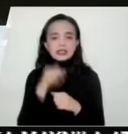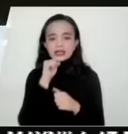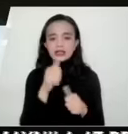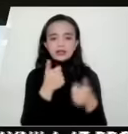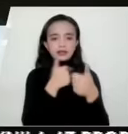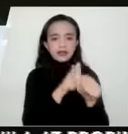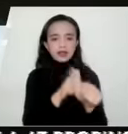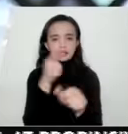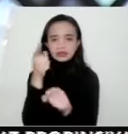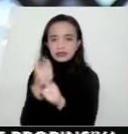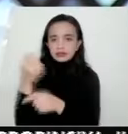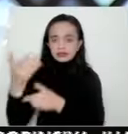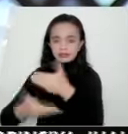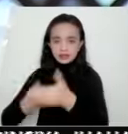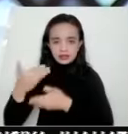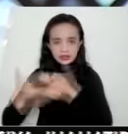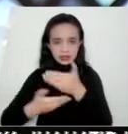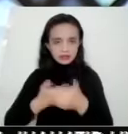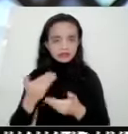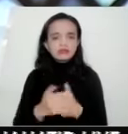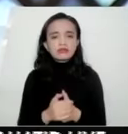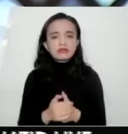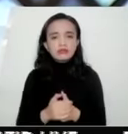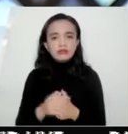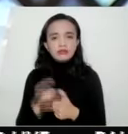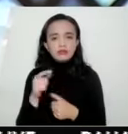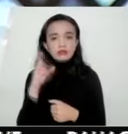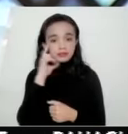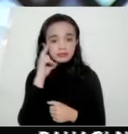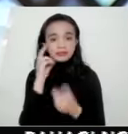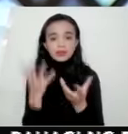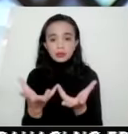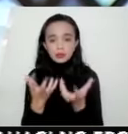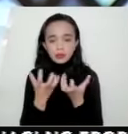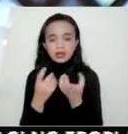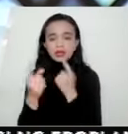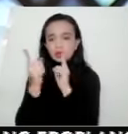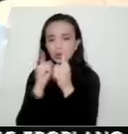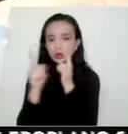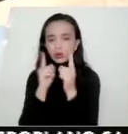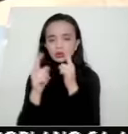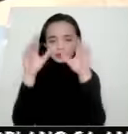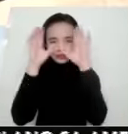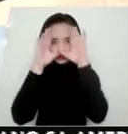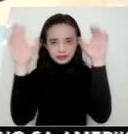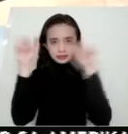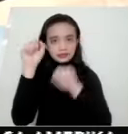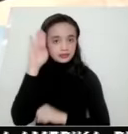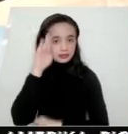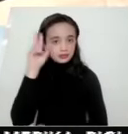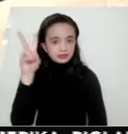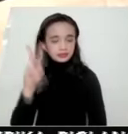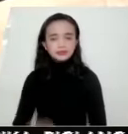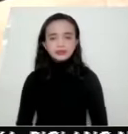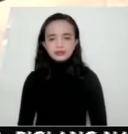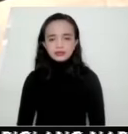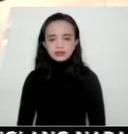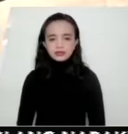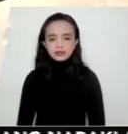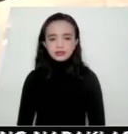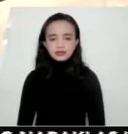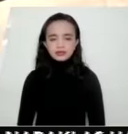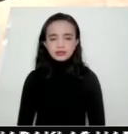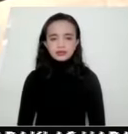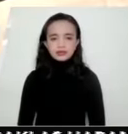proseso. Bunsod nito, nais daw ni Duterte na makausap si Pangulong Bongbong Marcos. Kasi nadali yung aking gikan